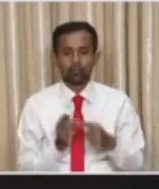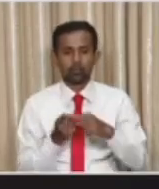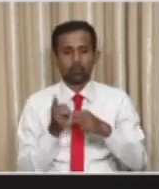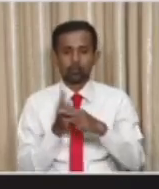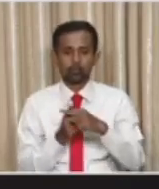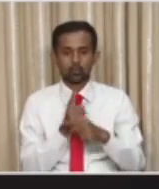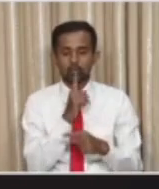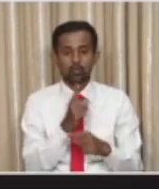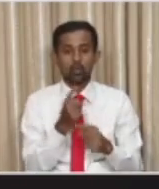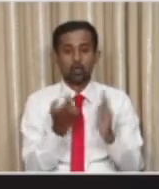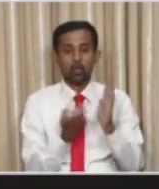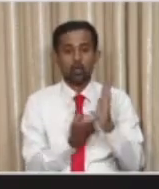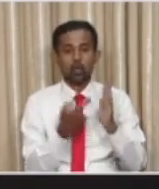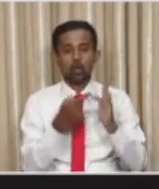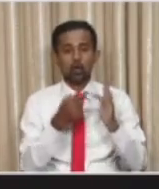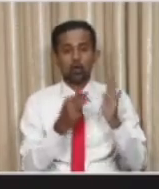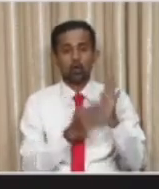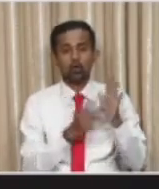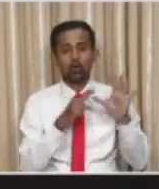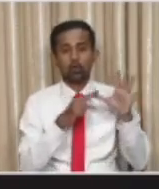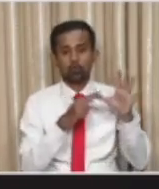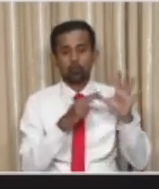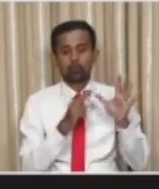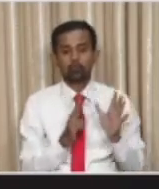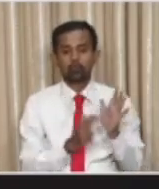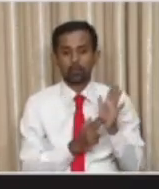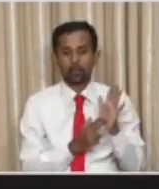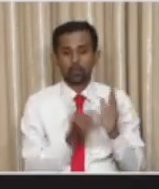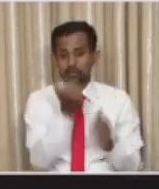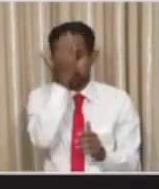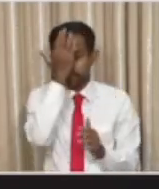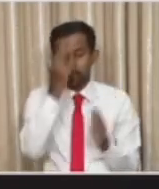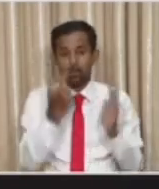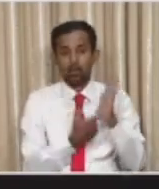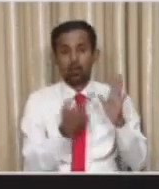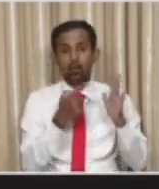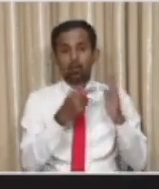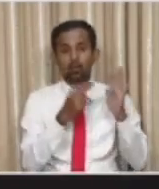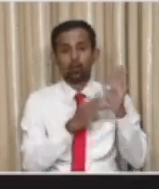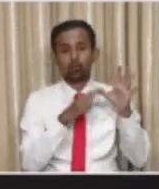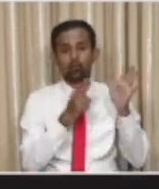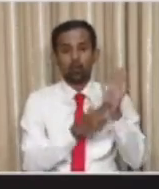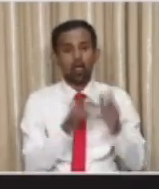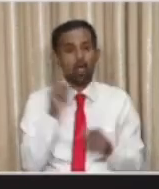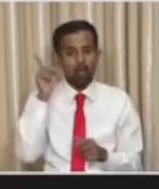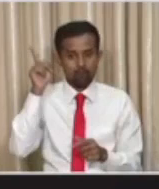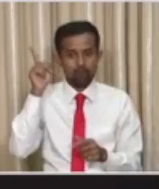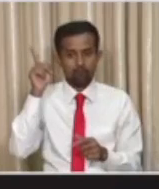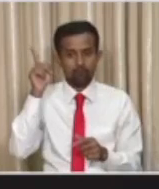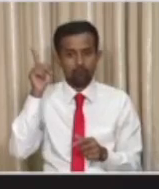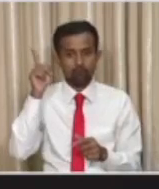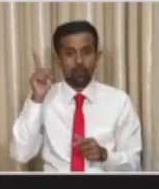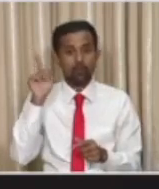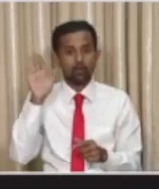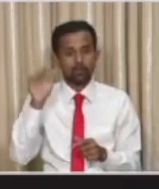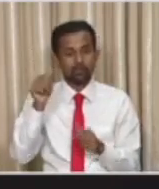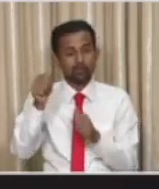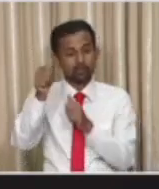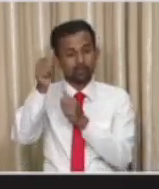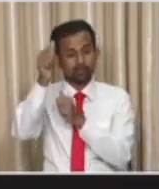උදාහරණයකට ගන්න රෝමයේ ගරු සභාපතිතුමනි. ඉතාලිය රෝමයට ගියොත් රෝමයේ තියෙනවා ඒ අයගේ